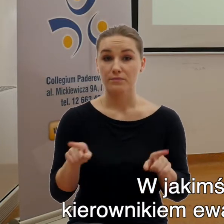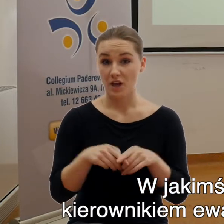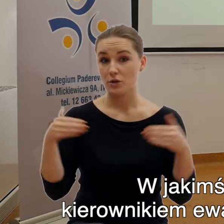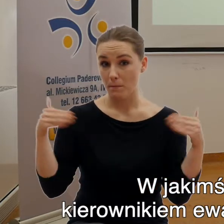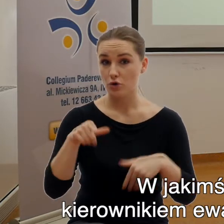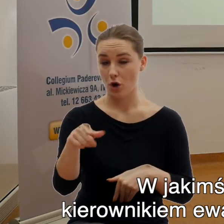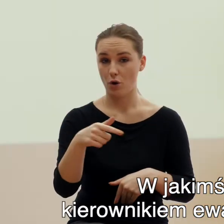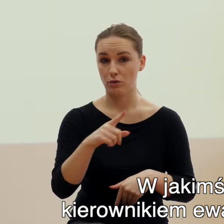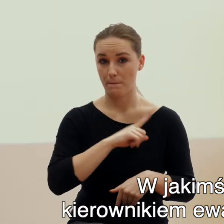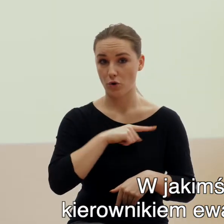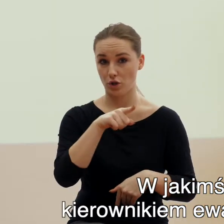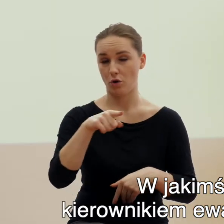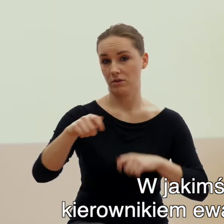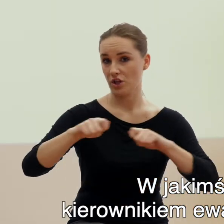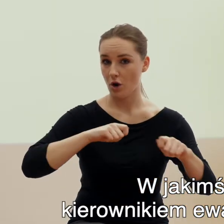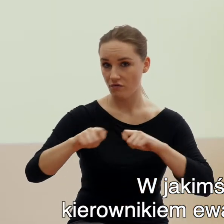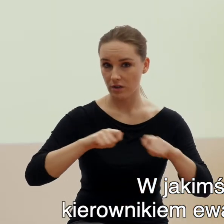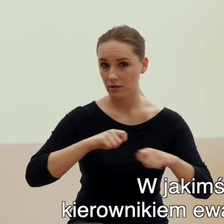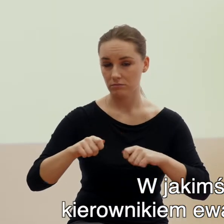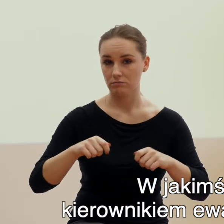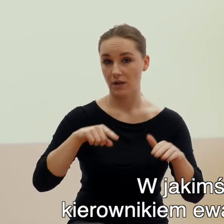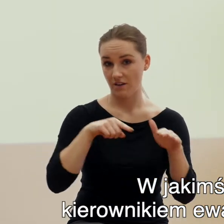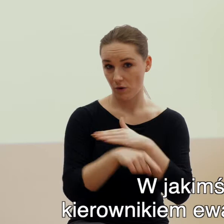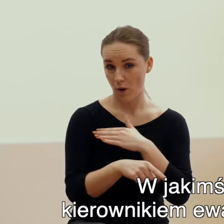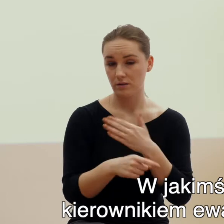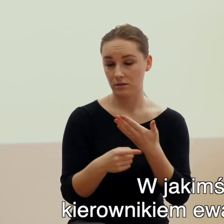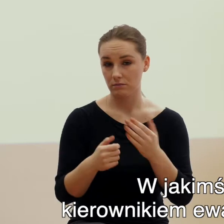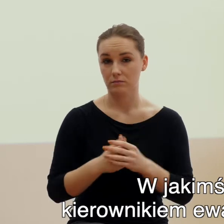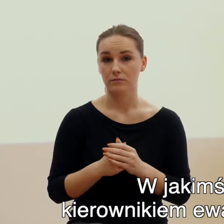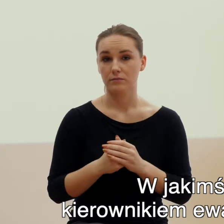że to on będzie kierownikiem ewakuacji do czasu,